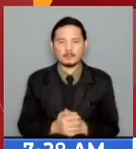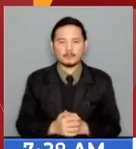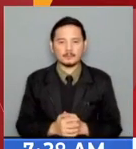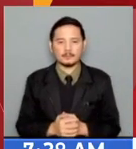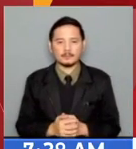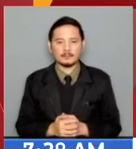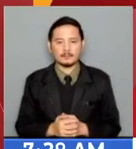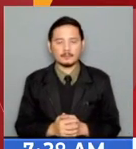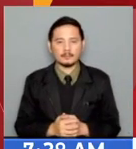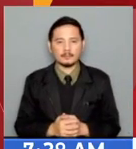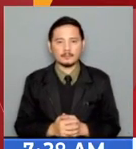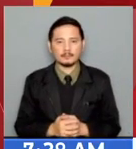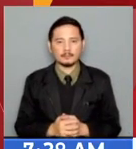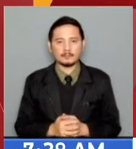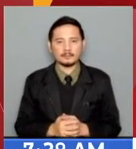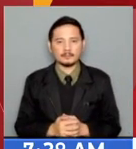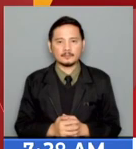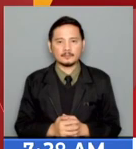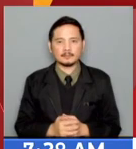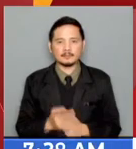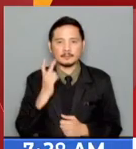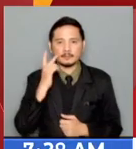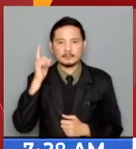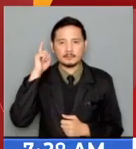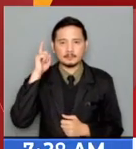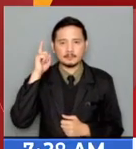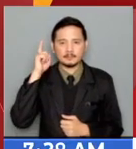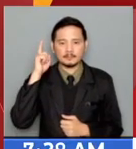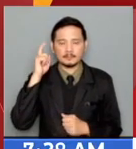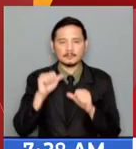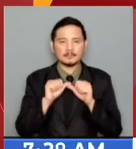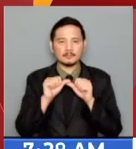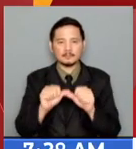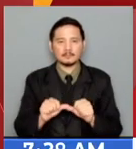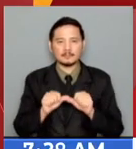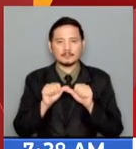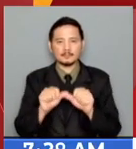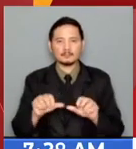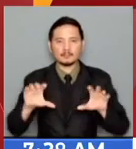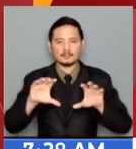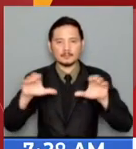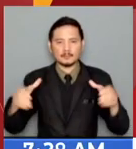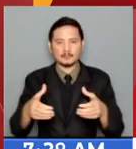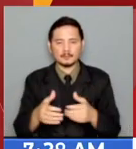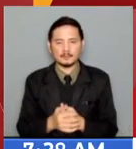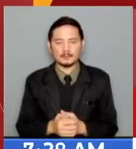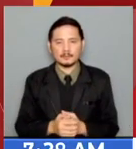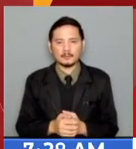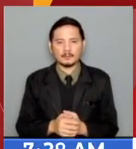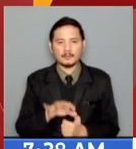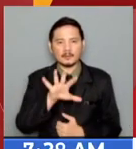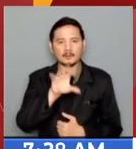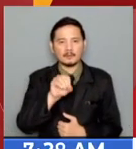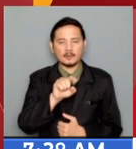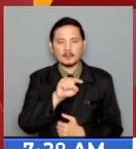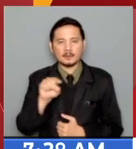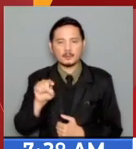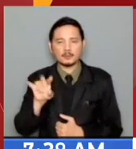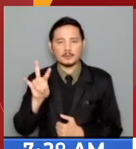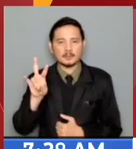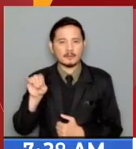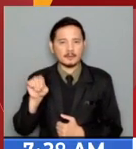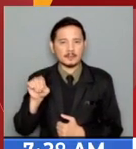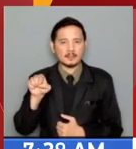Igan, katulad nung nakikita nyo, eh, ongoing yung classes dito ngayon, 50 to 70 yung bilang ng